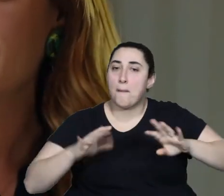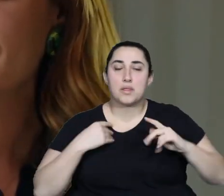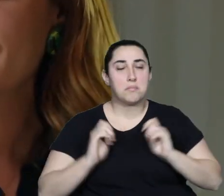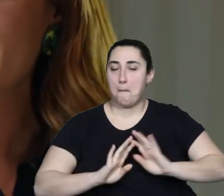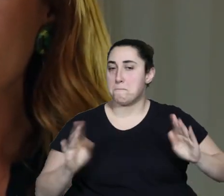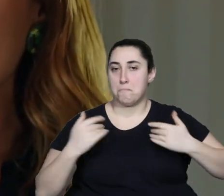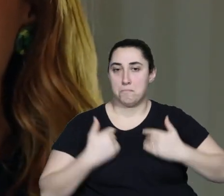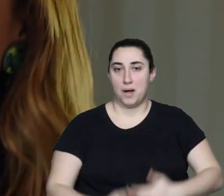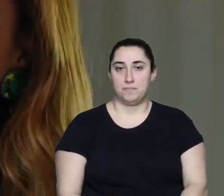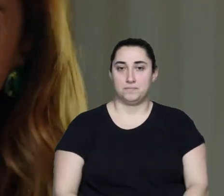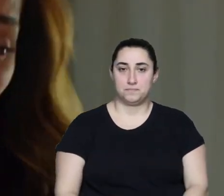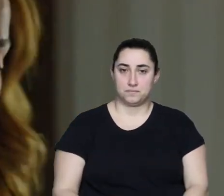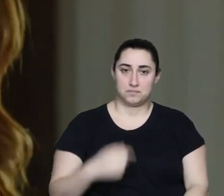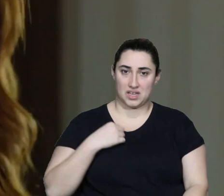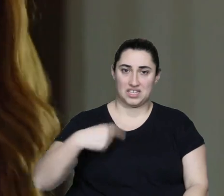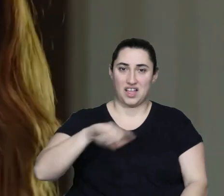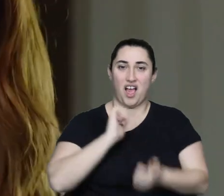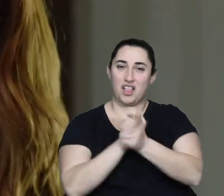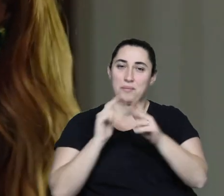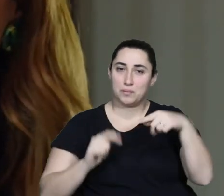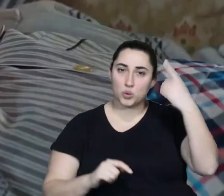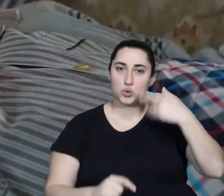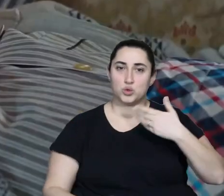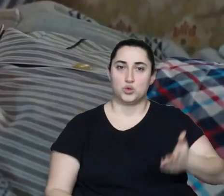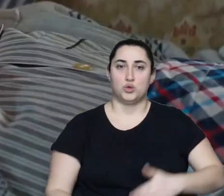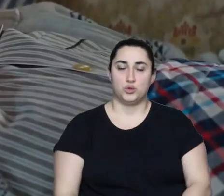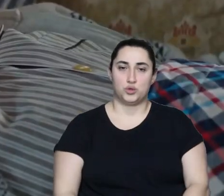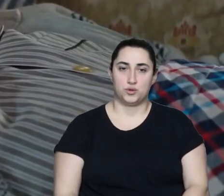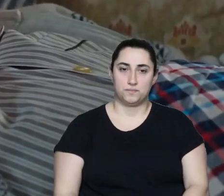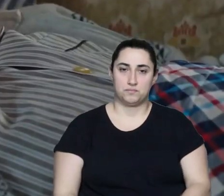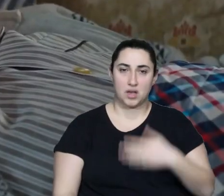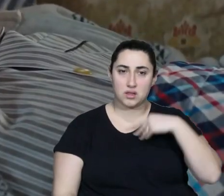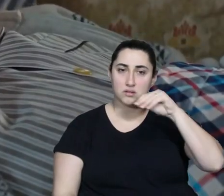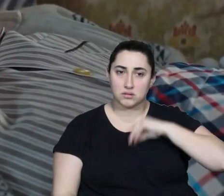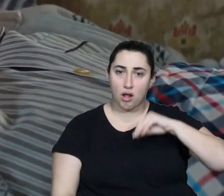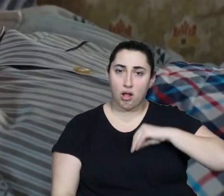da. Ben sizi ailem yerine koydum.